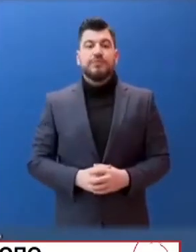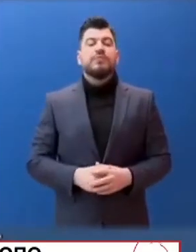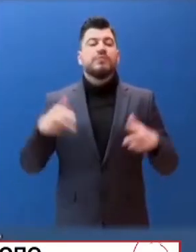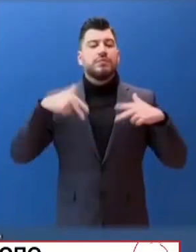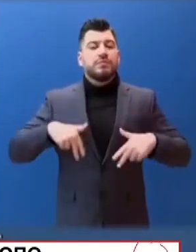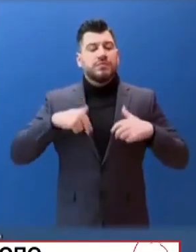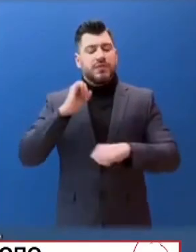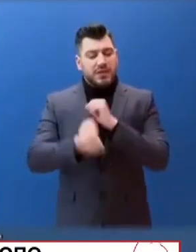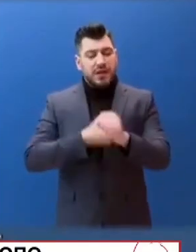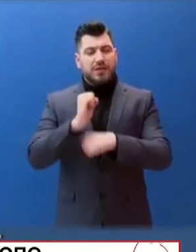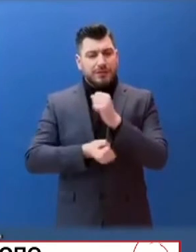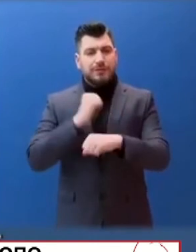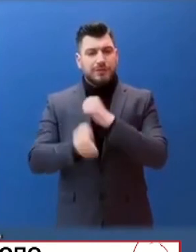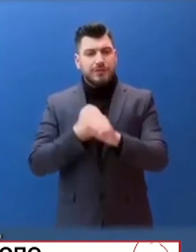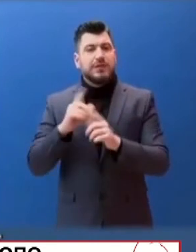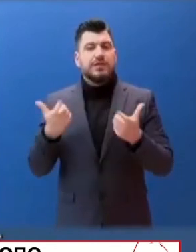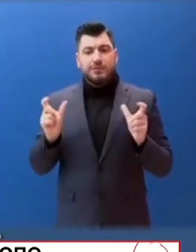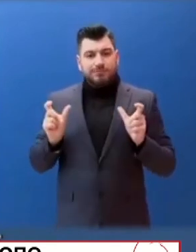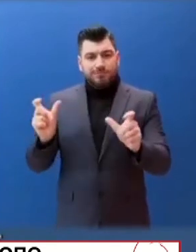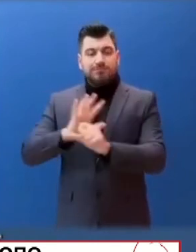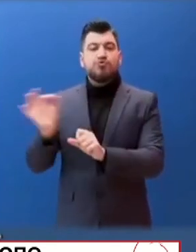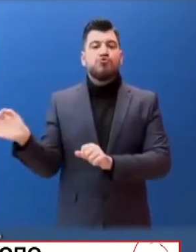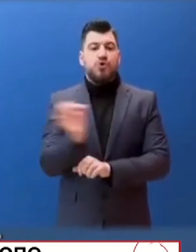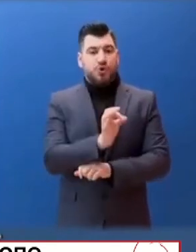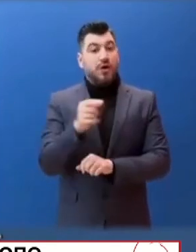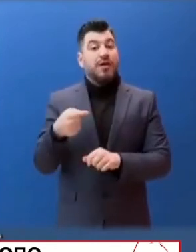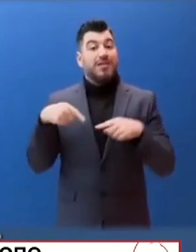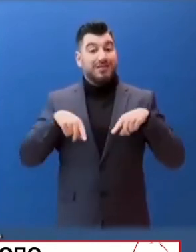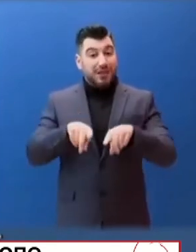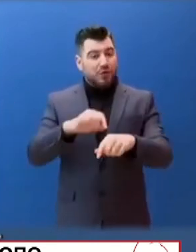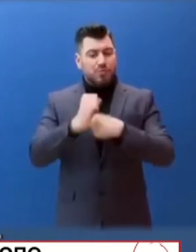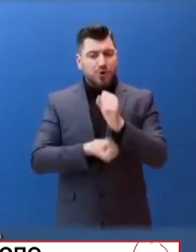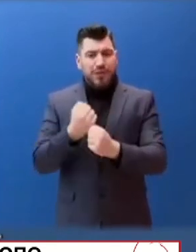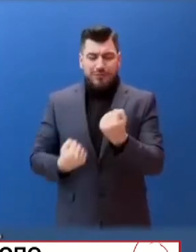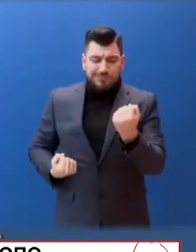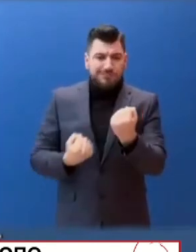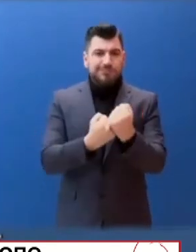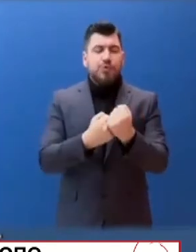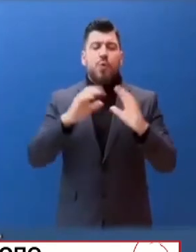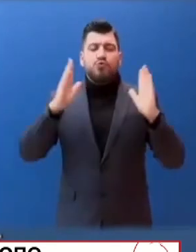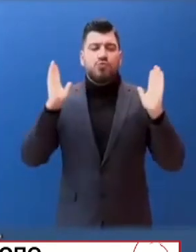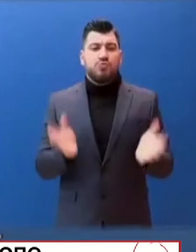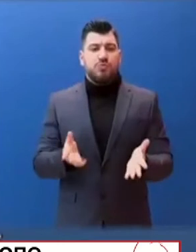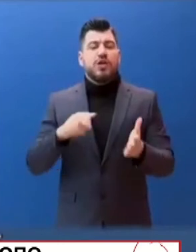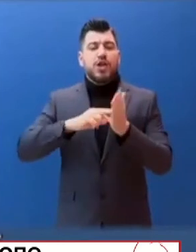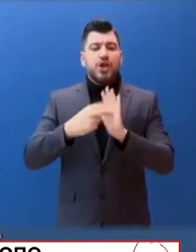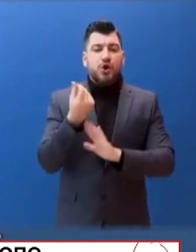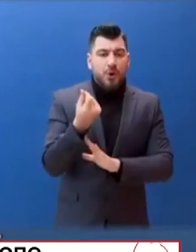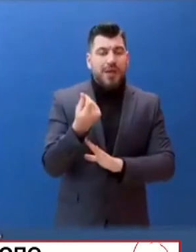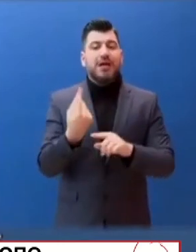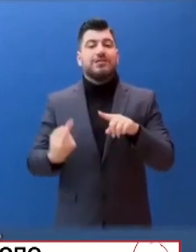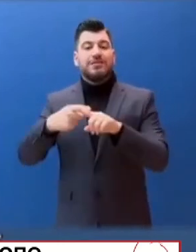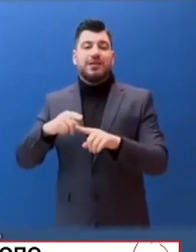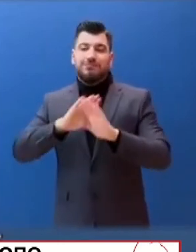τη μάχη ενάντια στον κορονοϊό και ταυτόχρονα συνεχίζει να στηρίζει με όλες τις δυνάμεις την πραγματική οικονομία και την